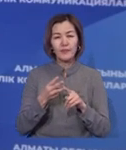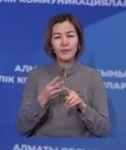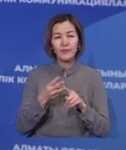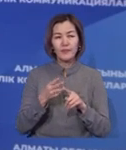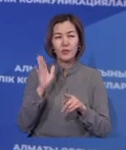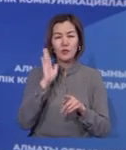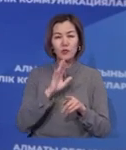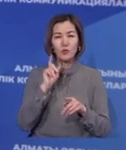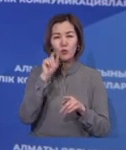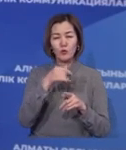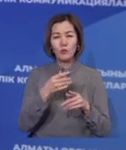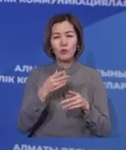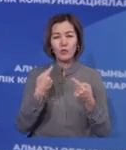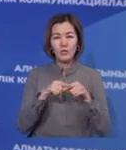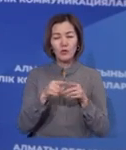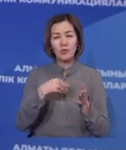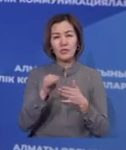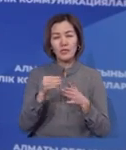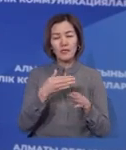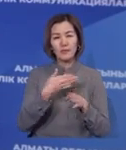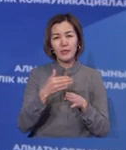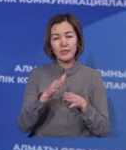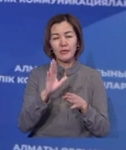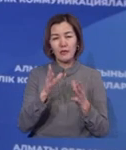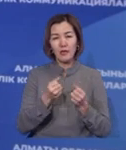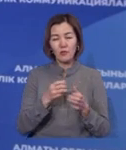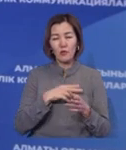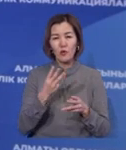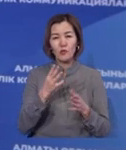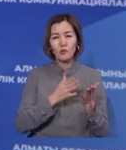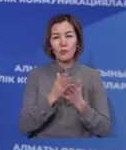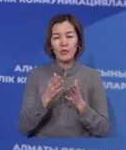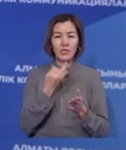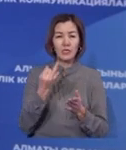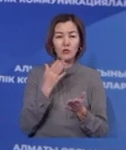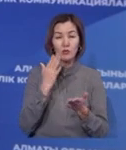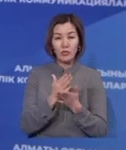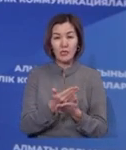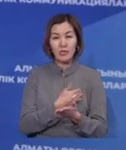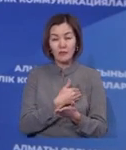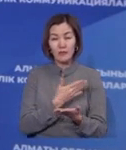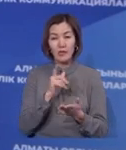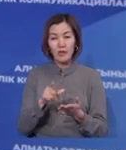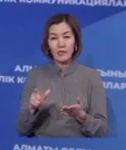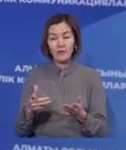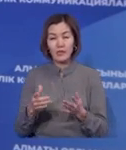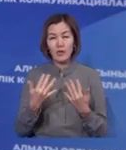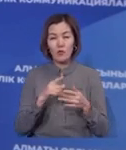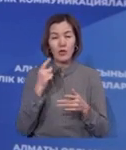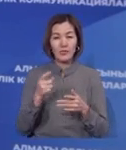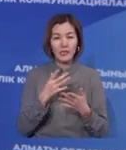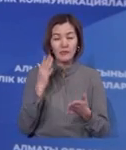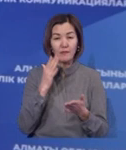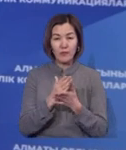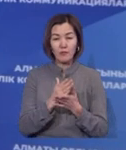үнемдеу технологияларын лизингке алу. Осы үш бағыт бойынша қызығушылық танытқан заңды тұлғалар ауыл шаруашылығы субъектілері